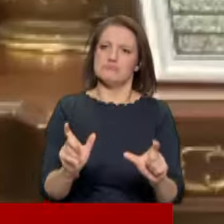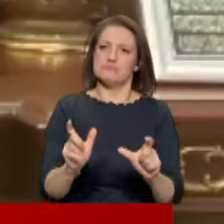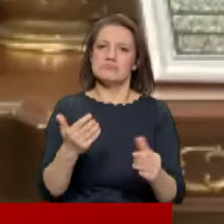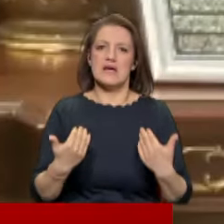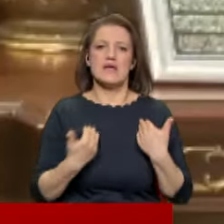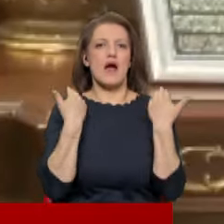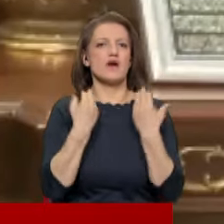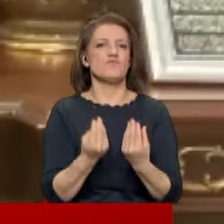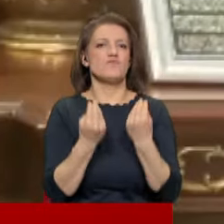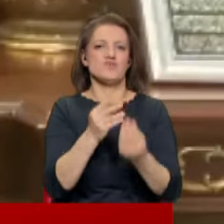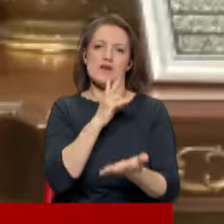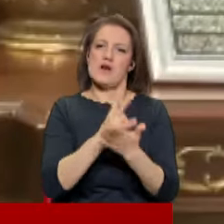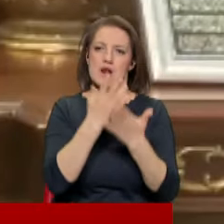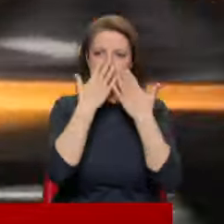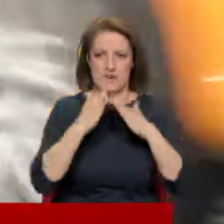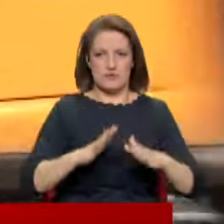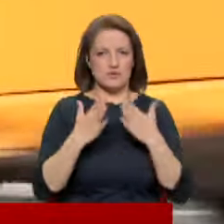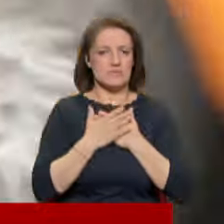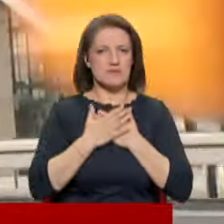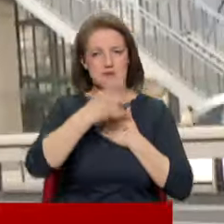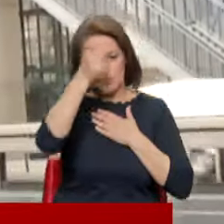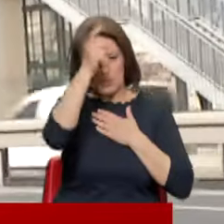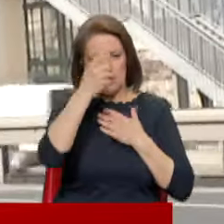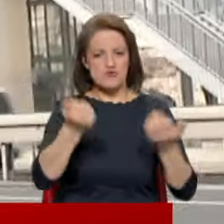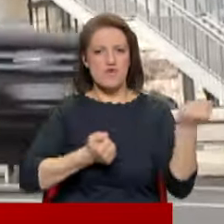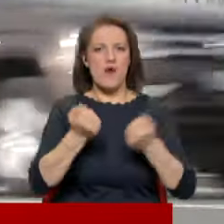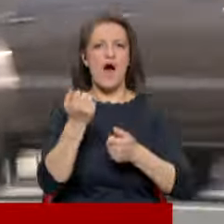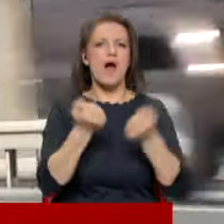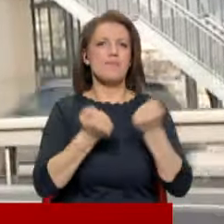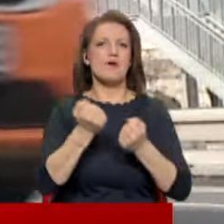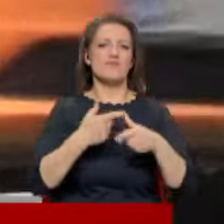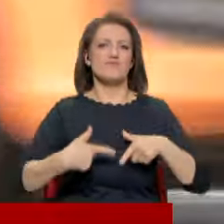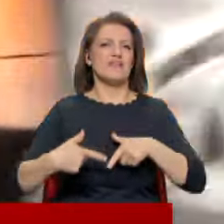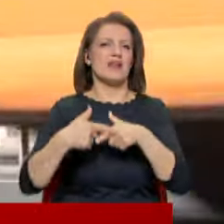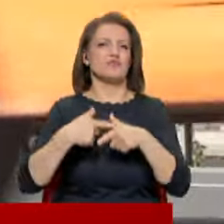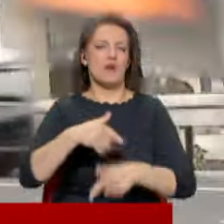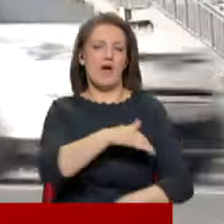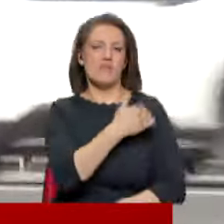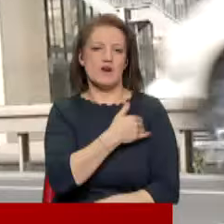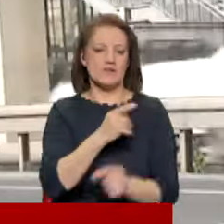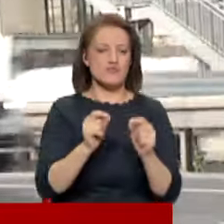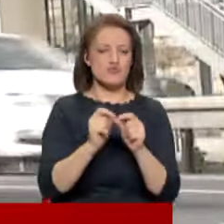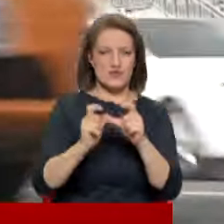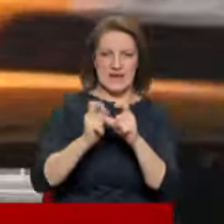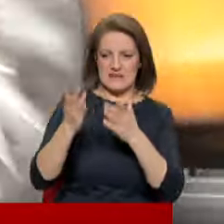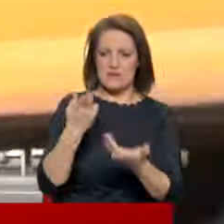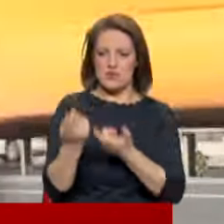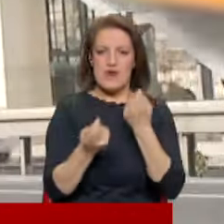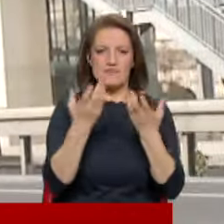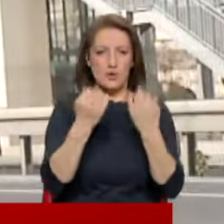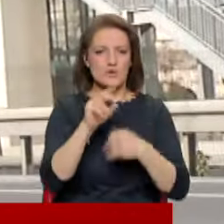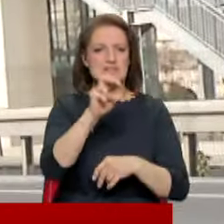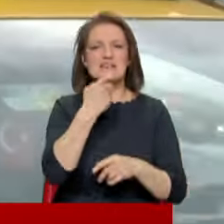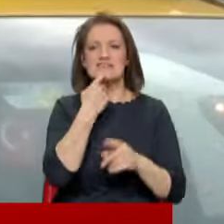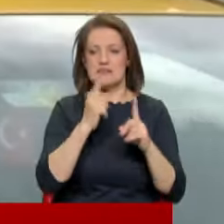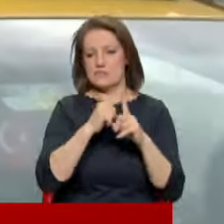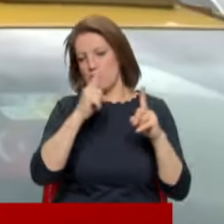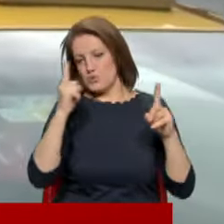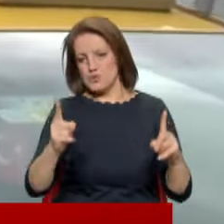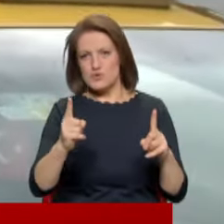Yargının vereceği kararı bekliyoruz biz. Türkiye Şoförler ve Otomobilciler Federasyonu avukatı Burcu Gey'nin görevde olduğu 8 yıl